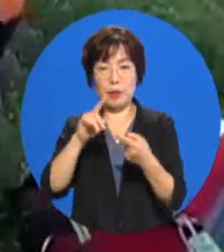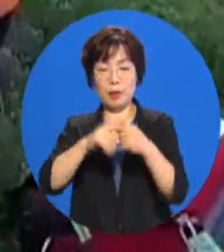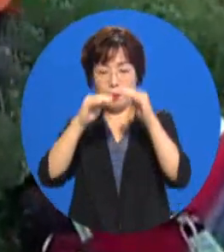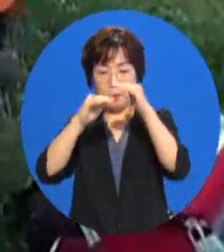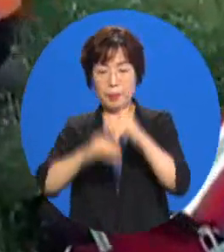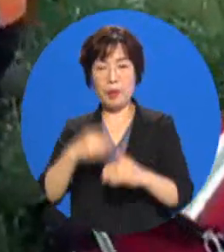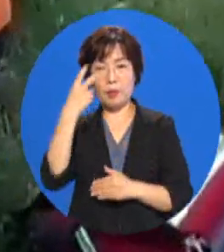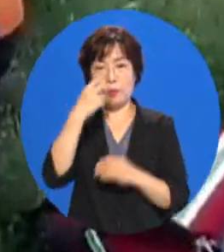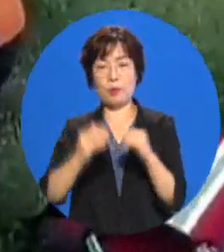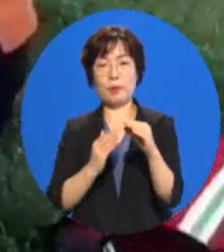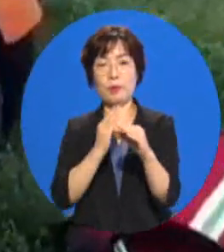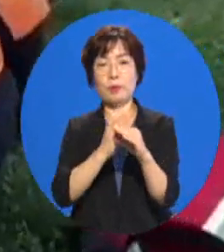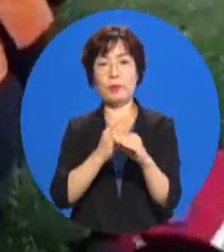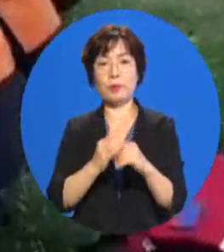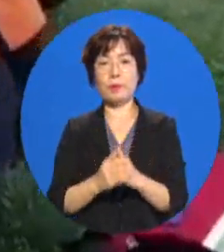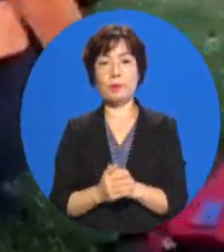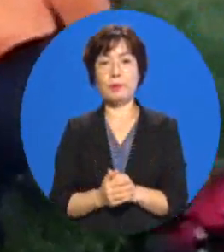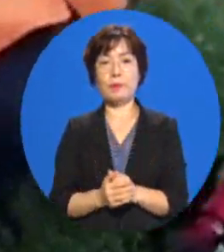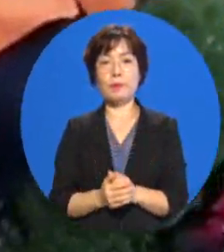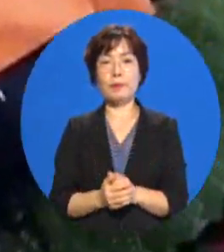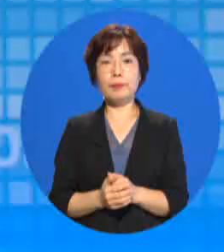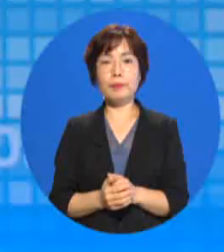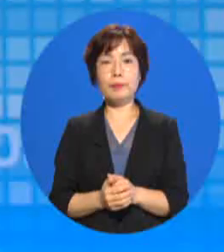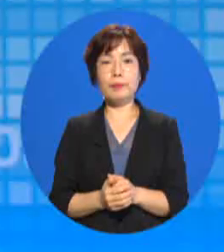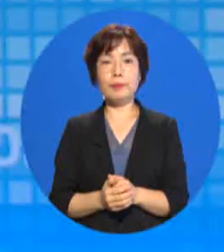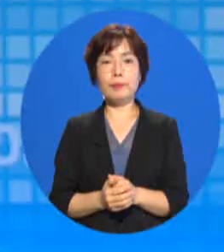사고 경위를 조사하고 있습니다.